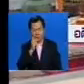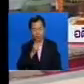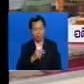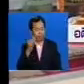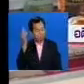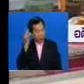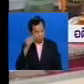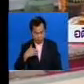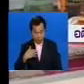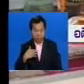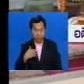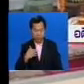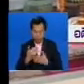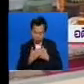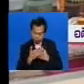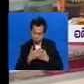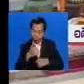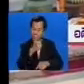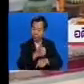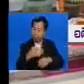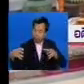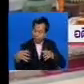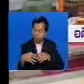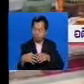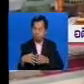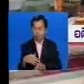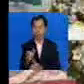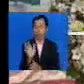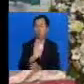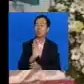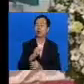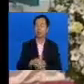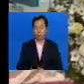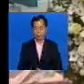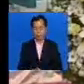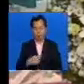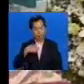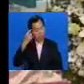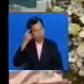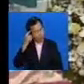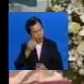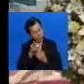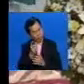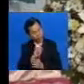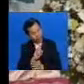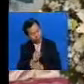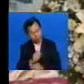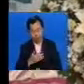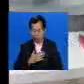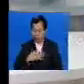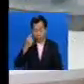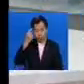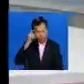ที่จะจัดตั้งขึ้นใหม่โดยมีอดีตผู้บัญชาการทหารอากาศเป็นหัวหน้าพรรคและไม่รู้ที่มาที่ไปของข่าวนี้เพราะจนถึงขณะ